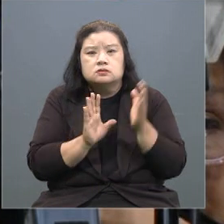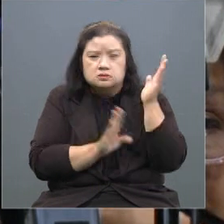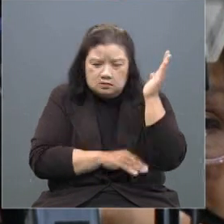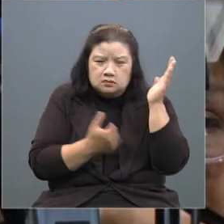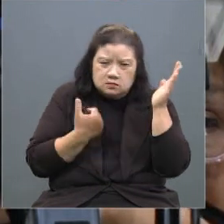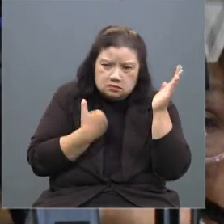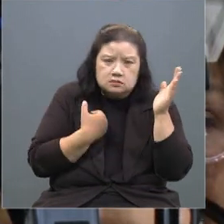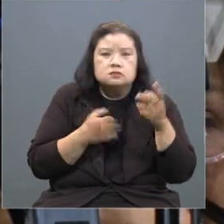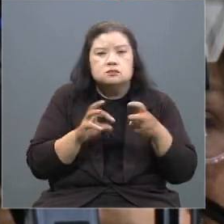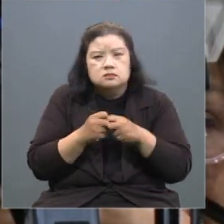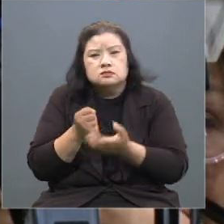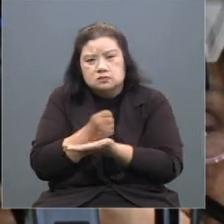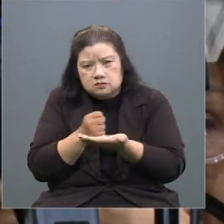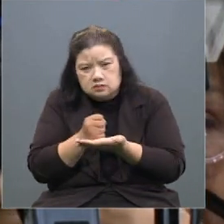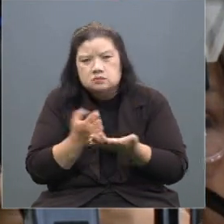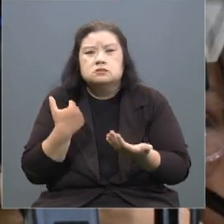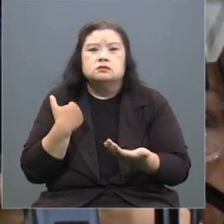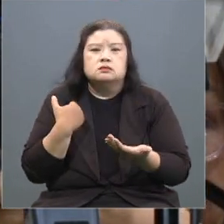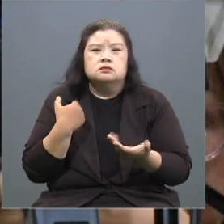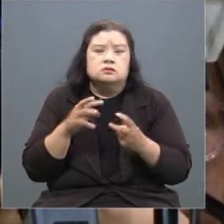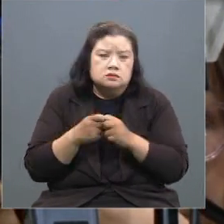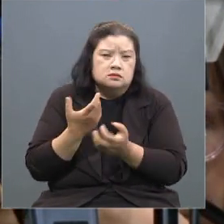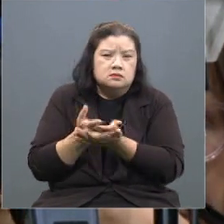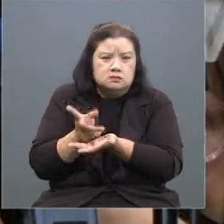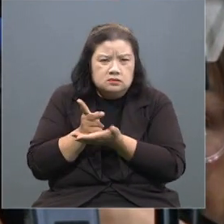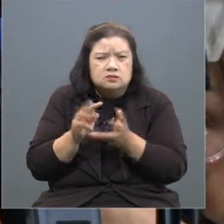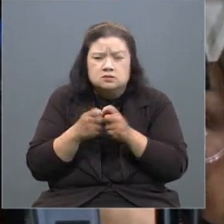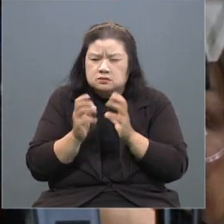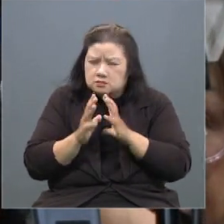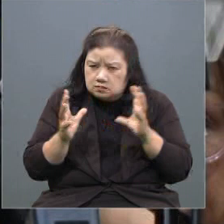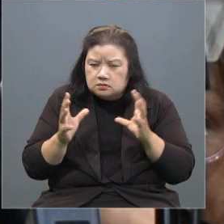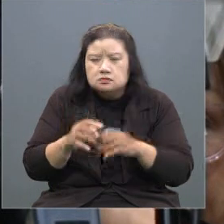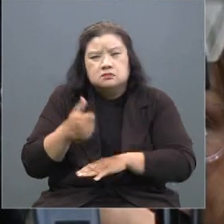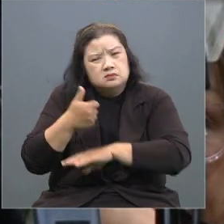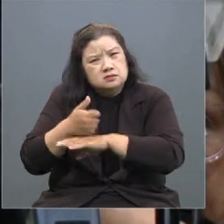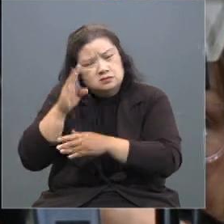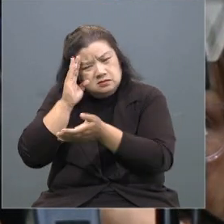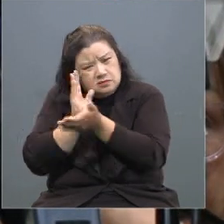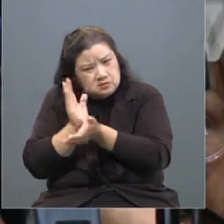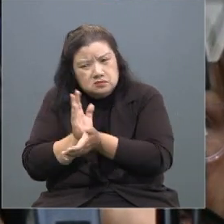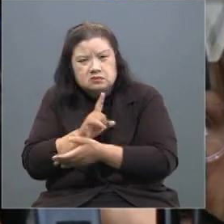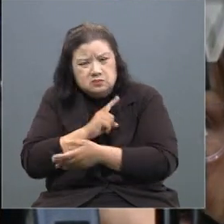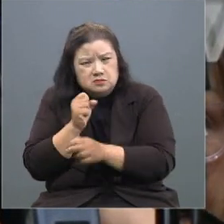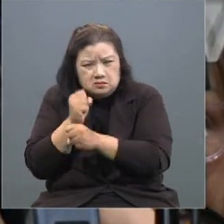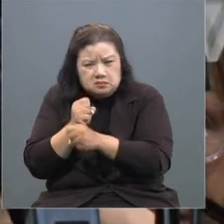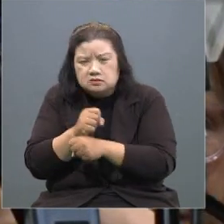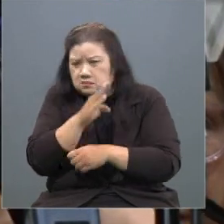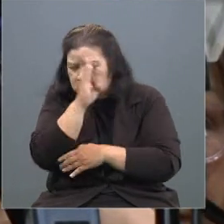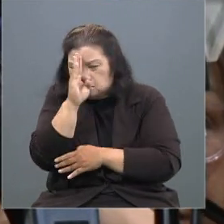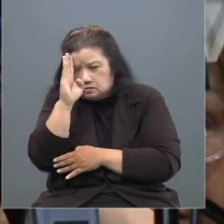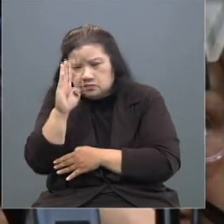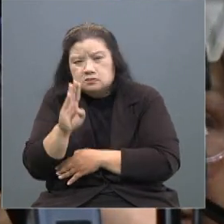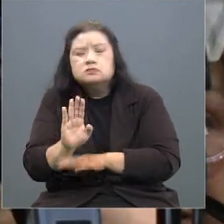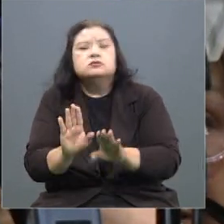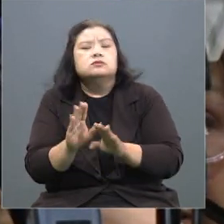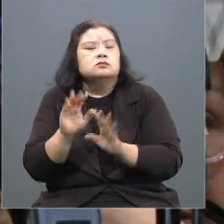ของยาเสพติดมีเรื่องของหนี้นอกระบบเยอะแยะหมดนะครับท่านรักษาการผู้ชาการแห่งชาติก็มีภารกิจหลักนะครับผมว่าโฟกัสเรื่องง